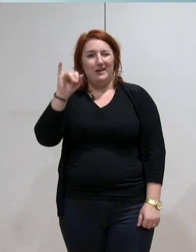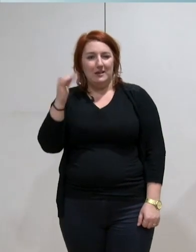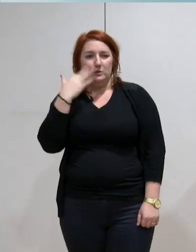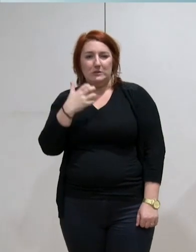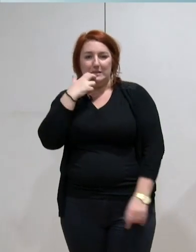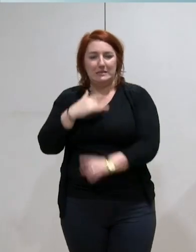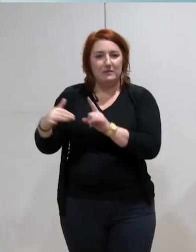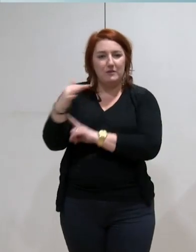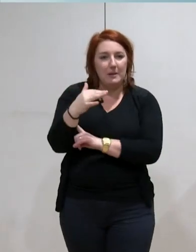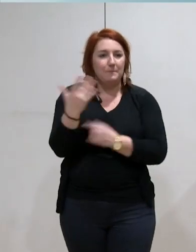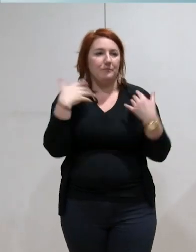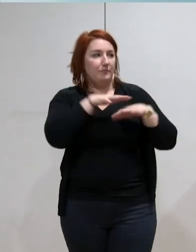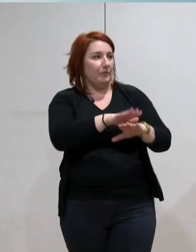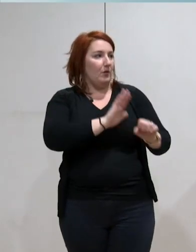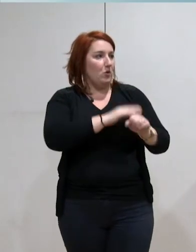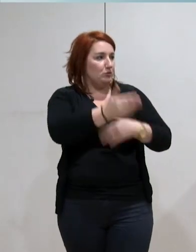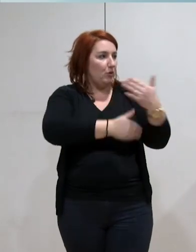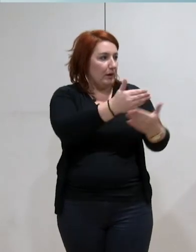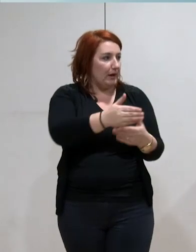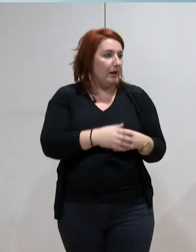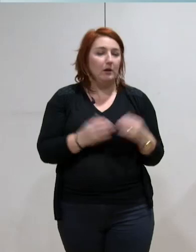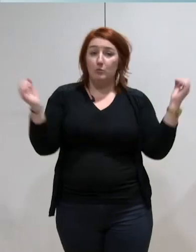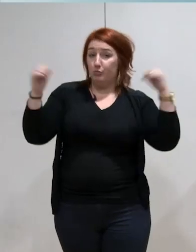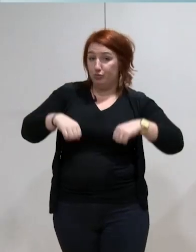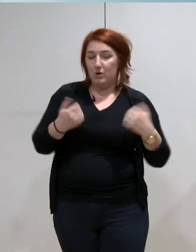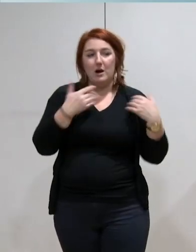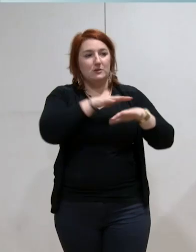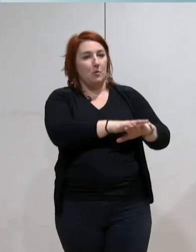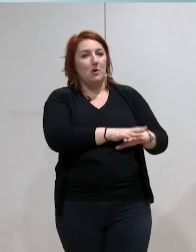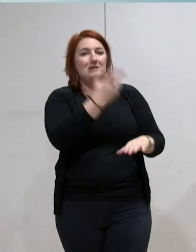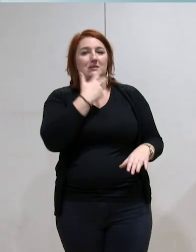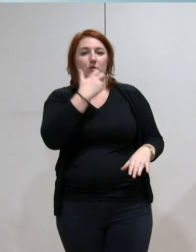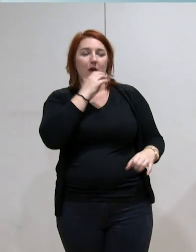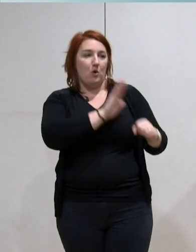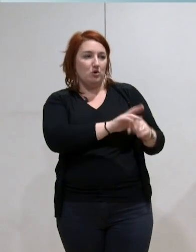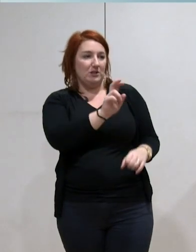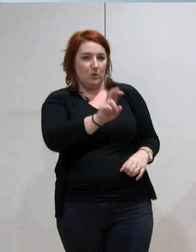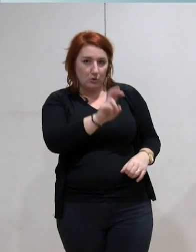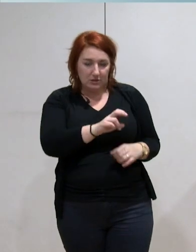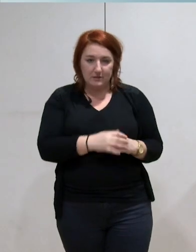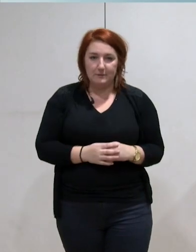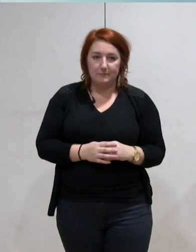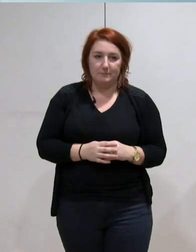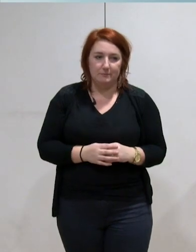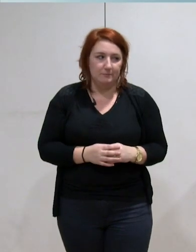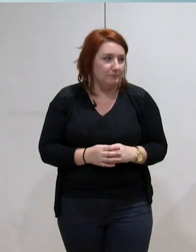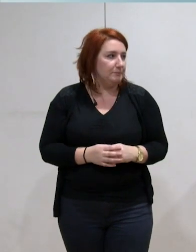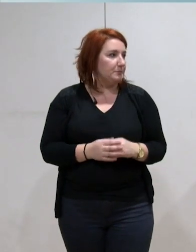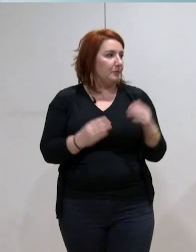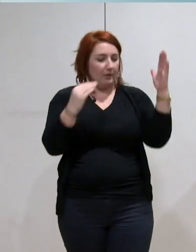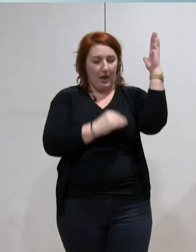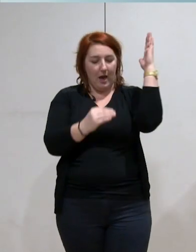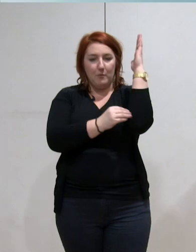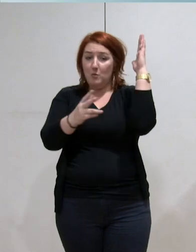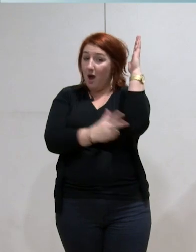société civile le rassemblement de gauche et de progrès qui vote pour le rassemblement citoyen de la gauche et écologistes l'amendement